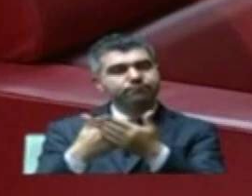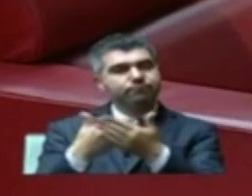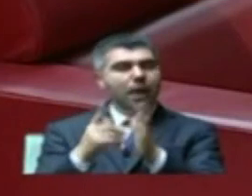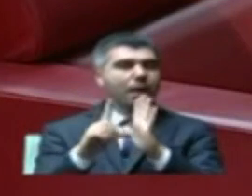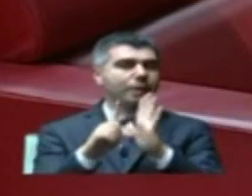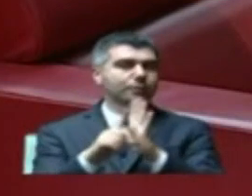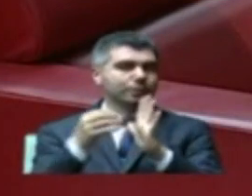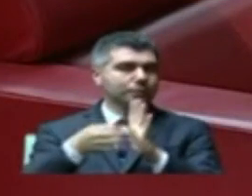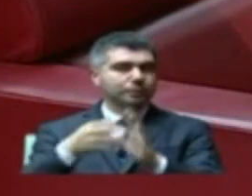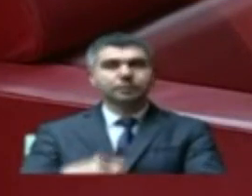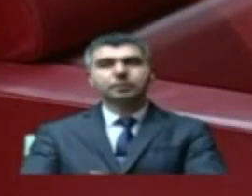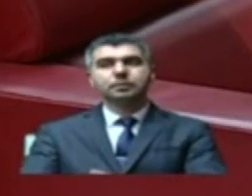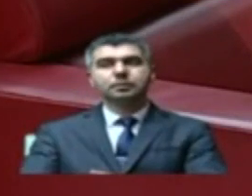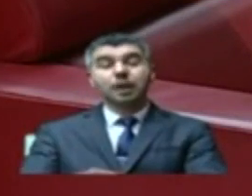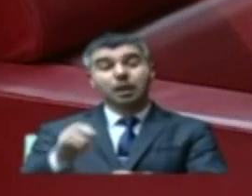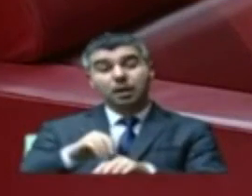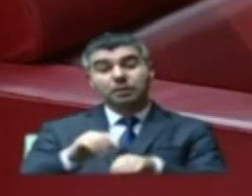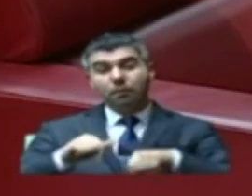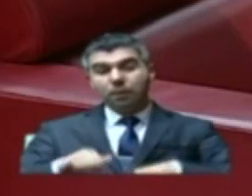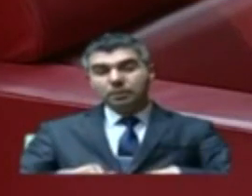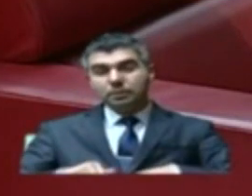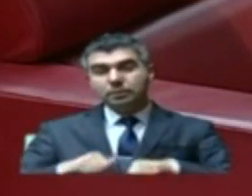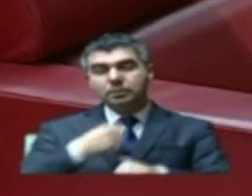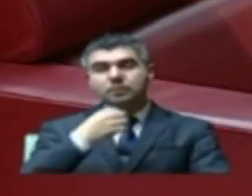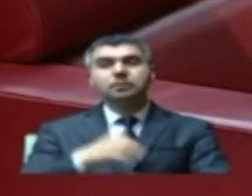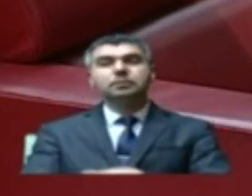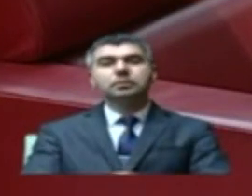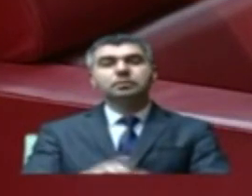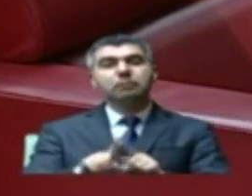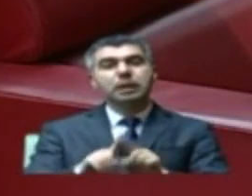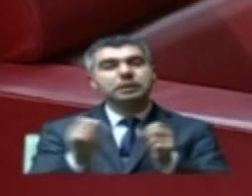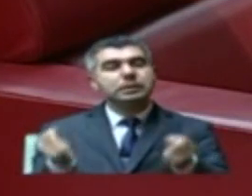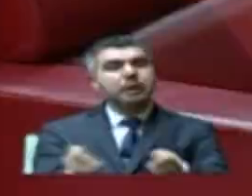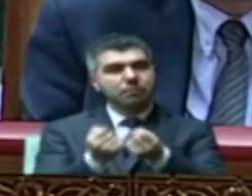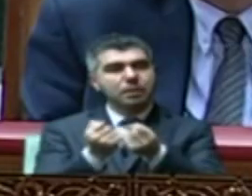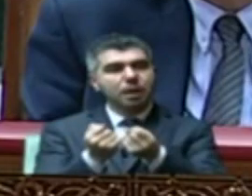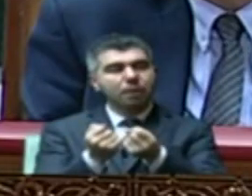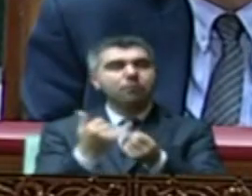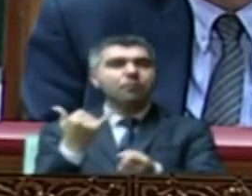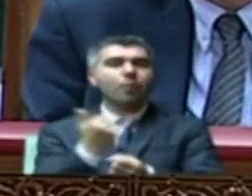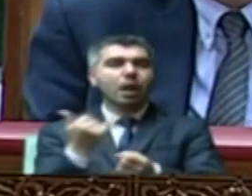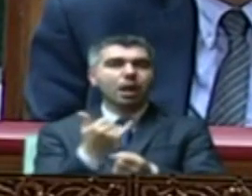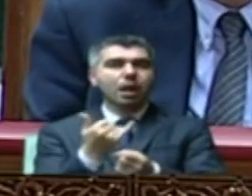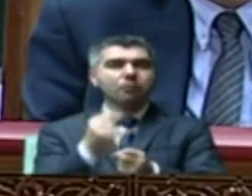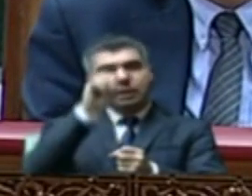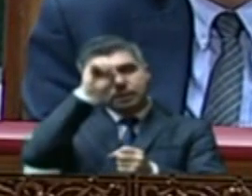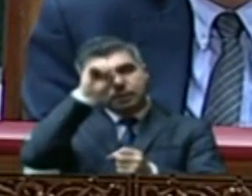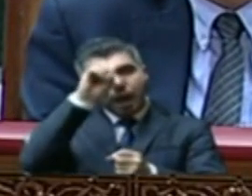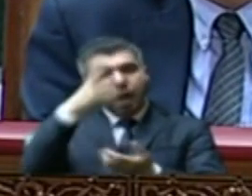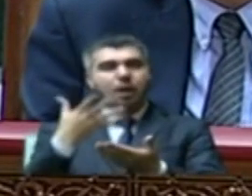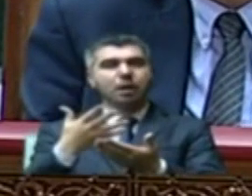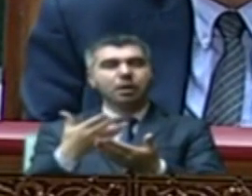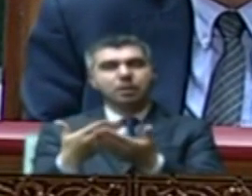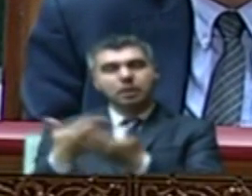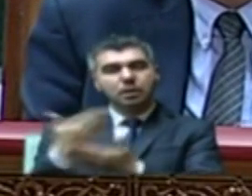كذلك السيد الوزير، احنا متاكدين انه يعني التنميه لا بد لها من طاقه، والطاقه ولكن فيها مصادر الطاقه